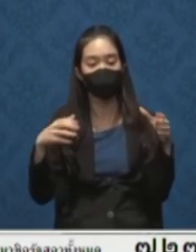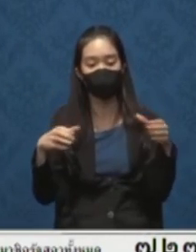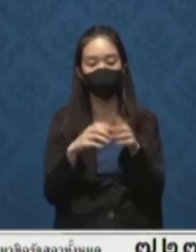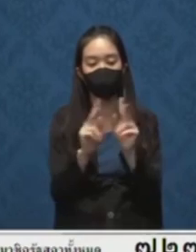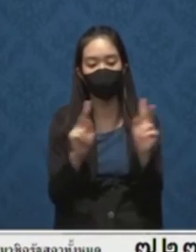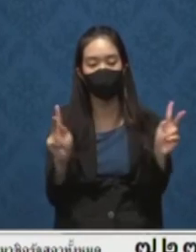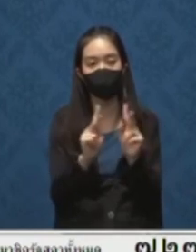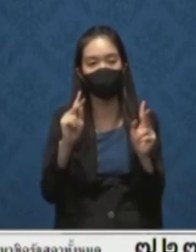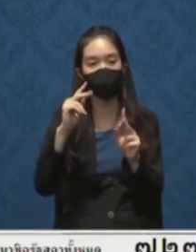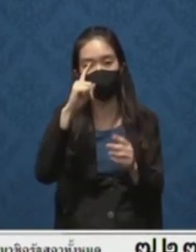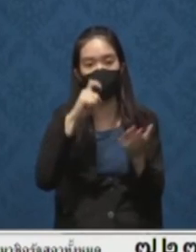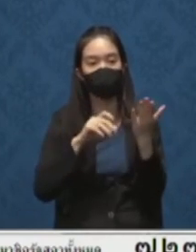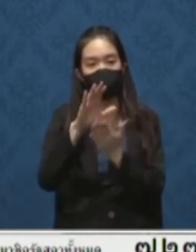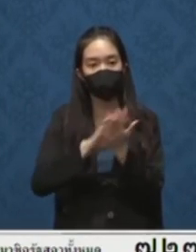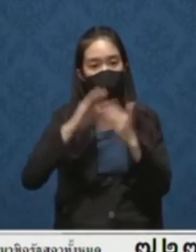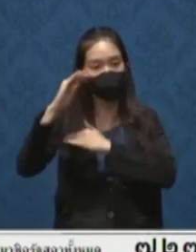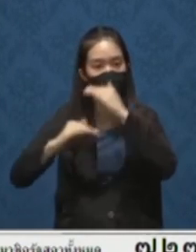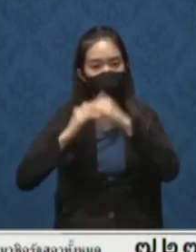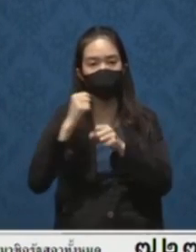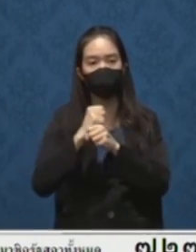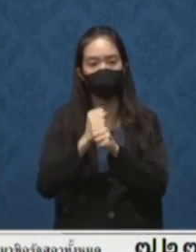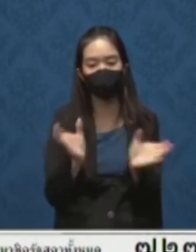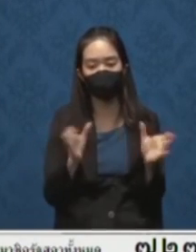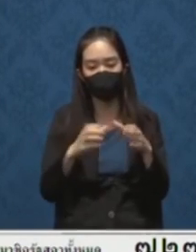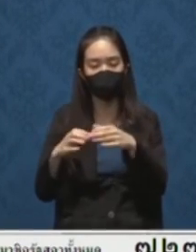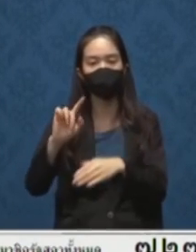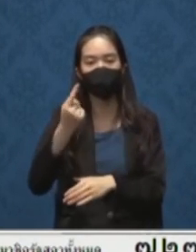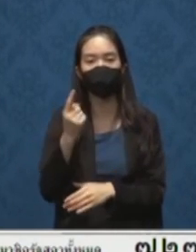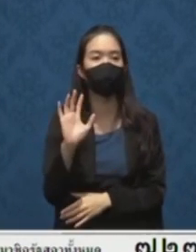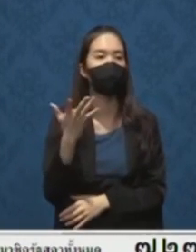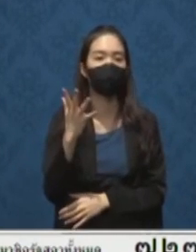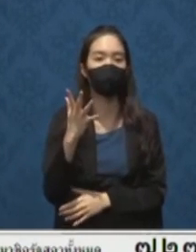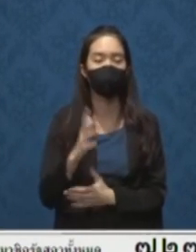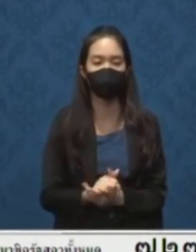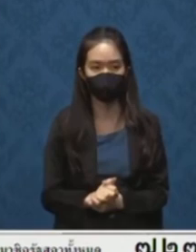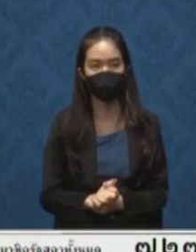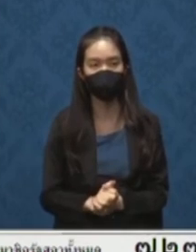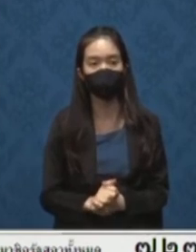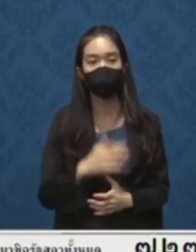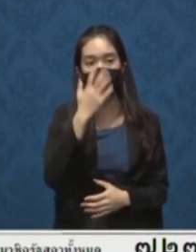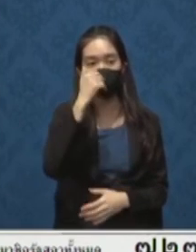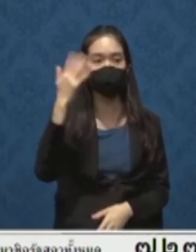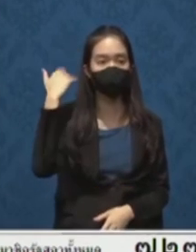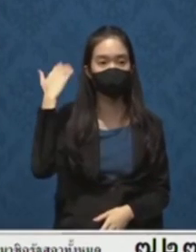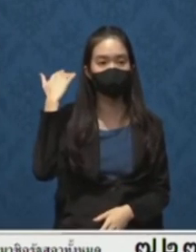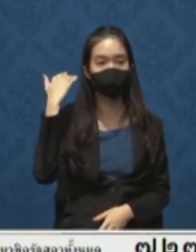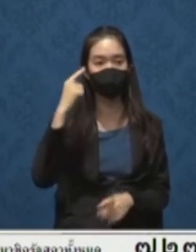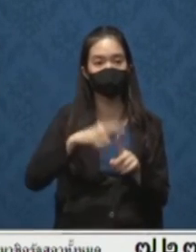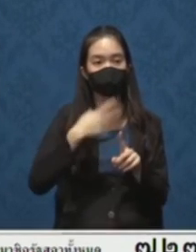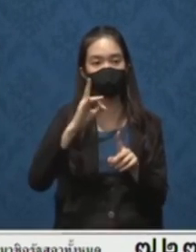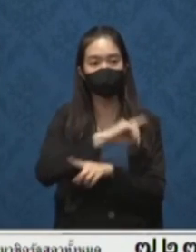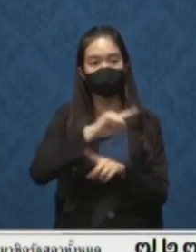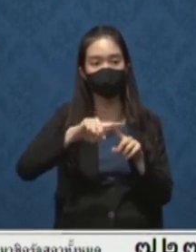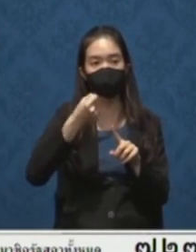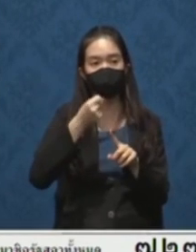ฏิรูปประเทศแต่งตั้งให่ถัดจากชุดเดิมที่หมดวาระรงในวนที่ 14 สิ้หาคม 25